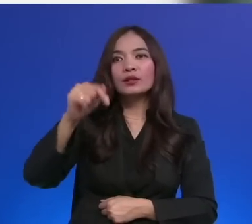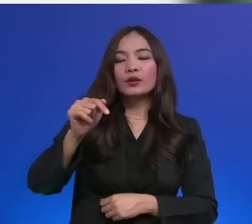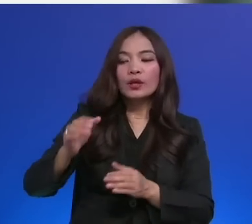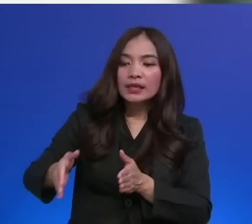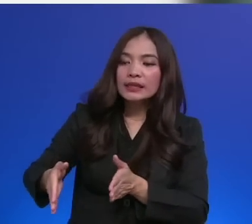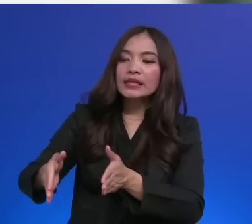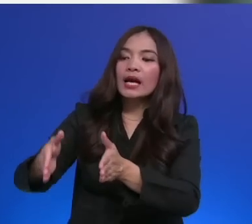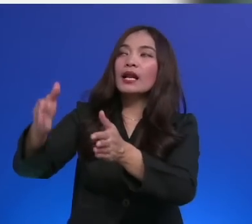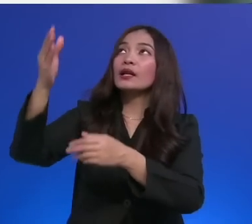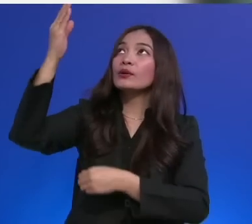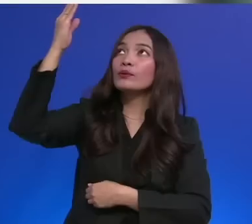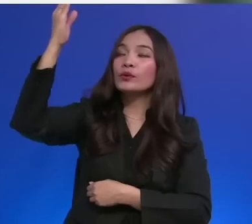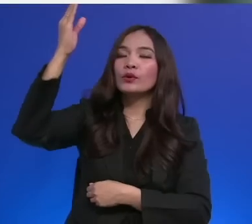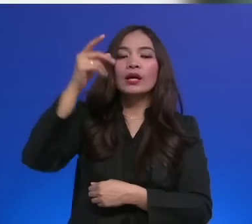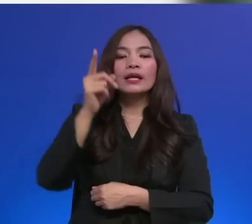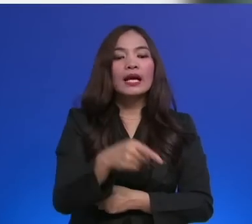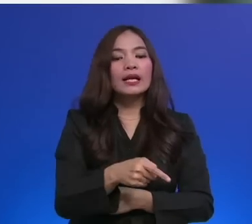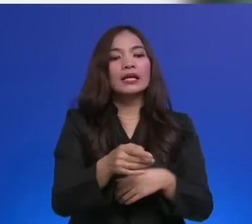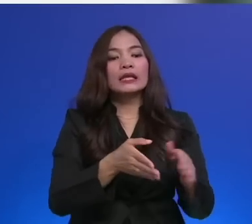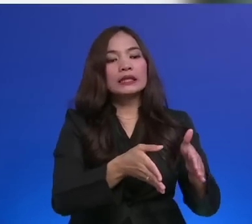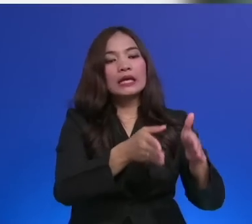jalanmu dari jalanku.